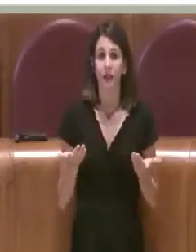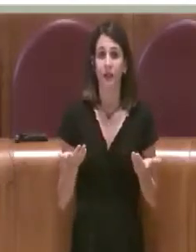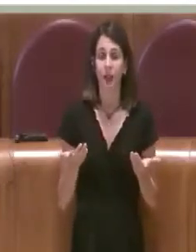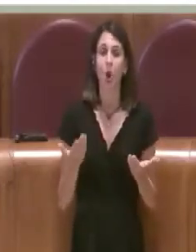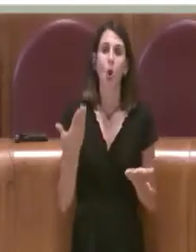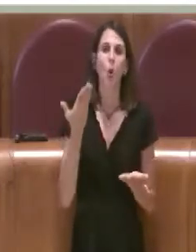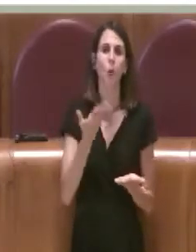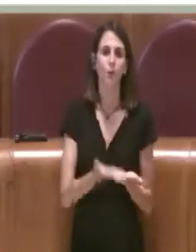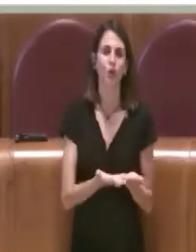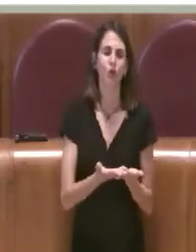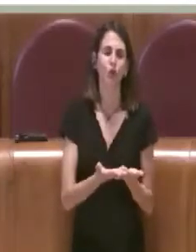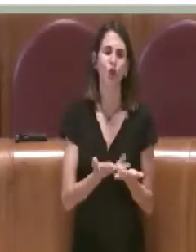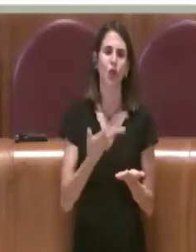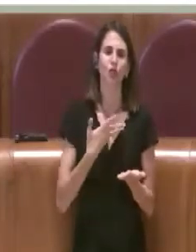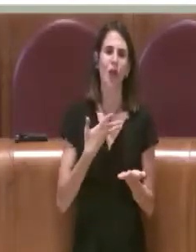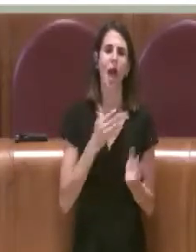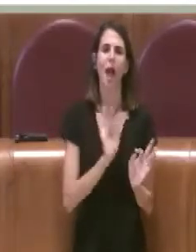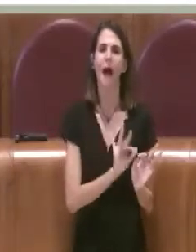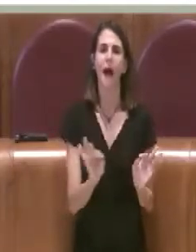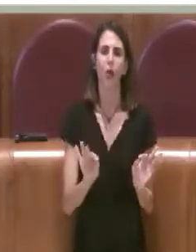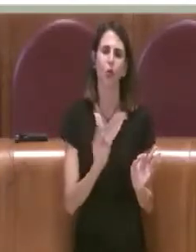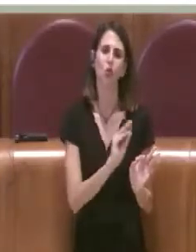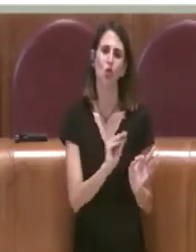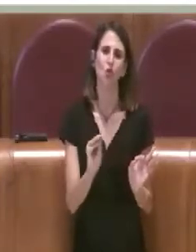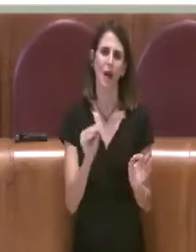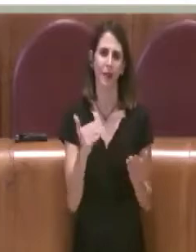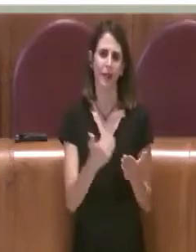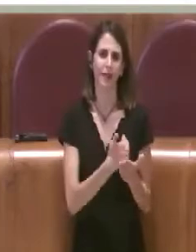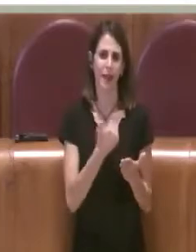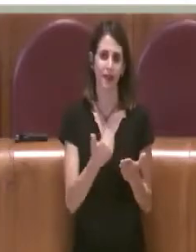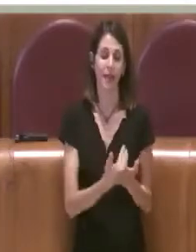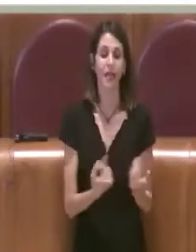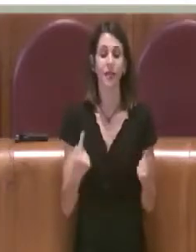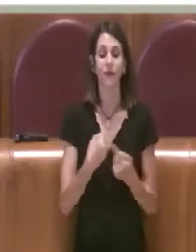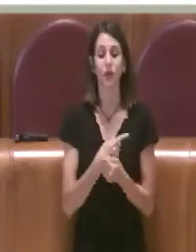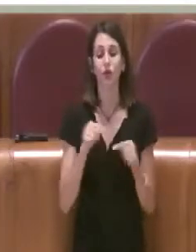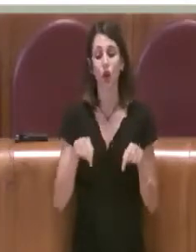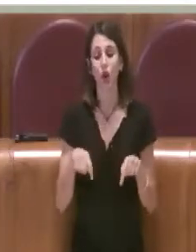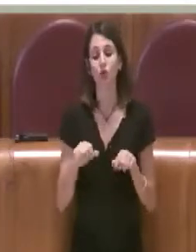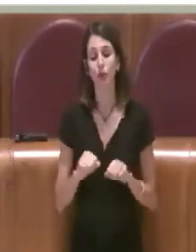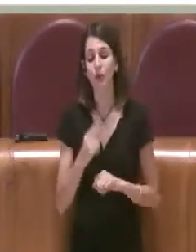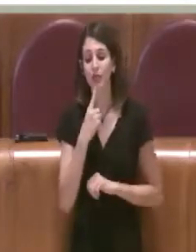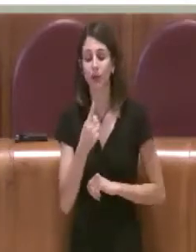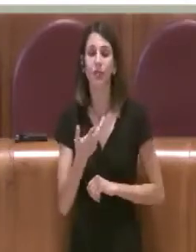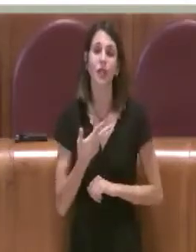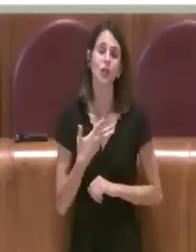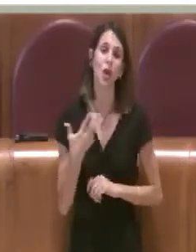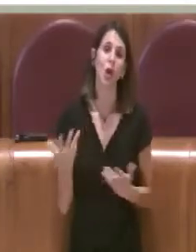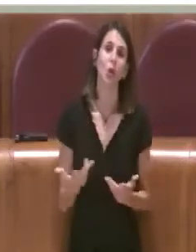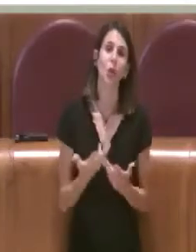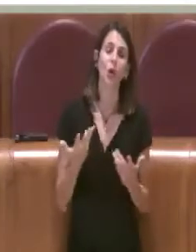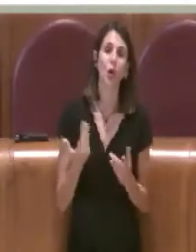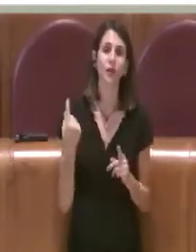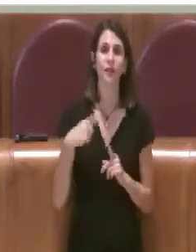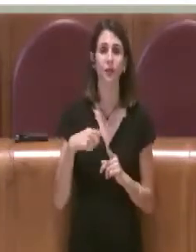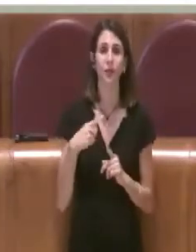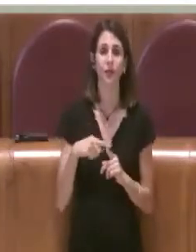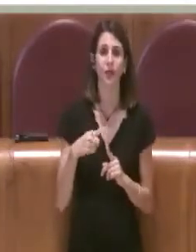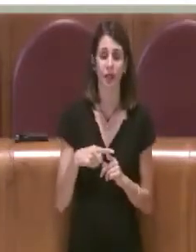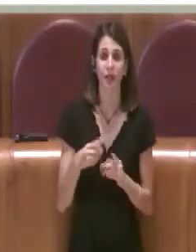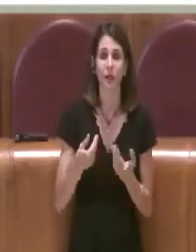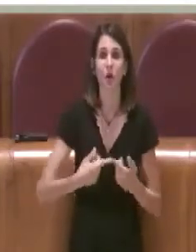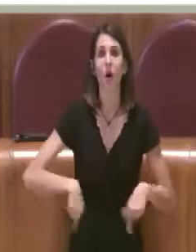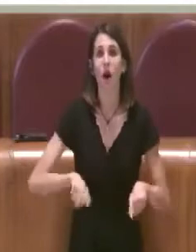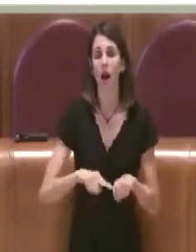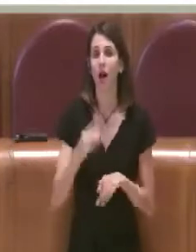mozione chiede di non fare, oggi possiamo dire che c'è anche qualcosa di positivo che l'Aula vuole fare,